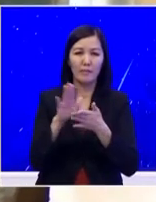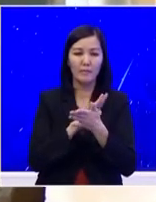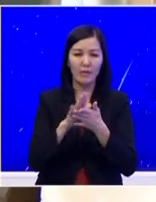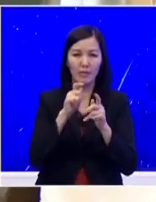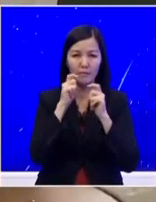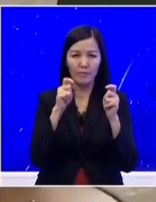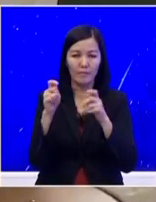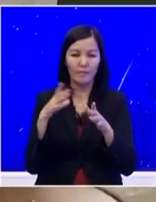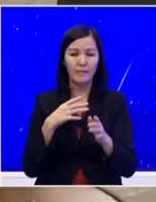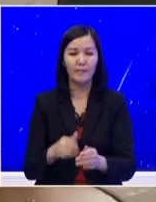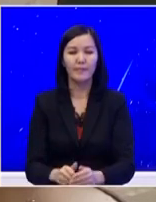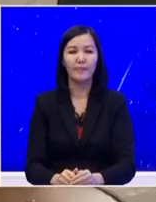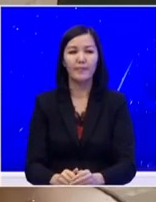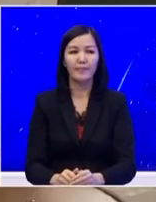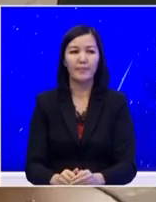основе.